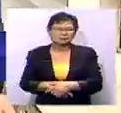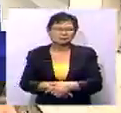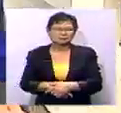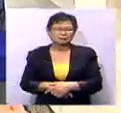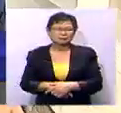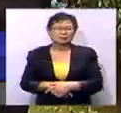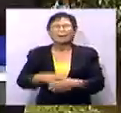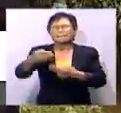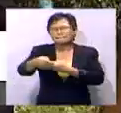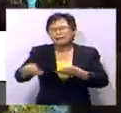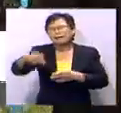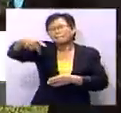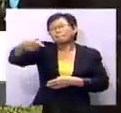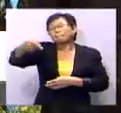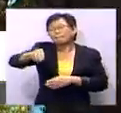Bilik pam tu.